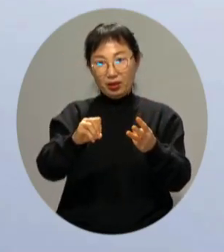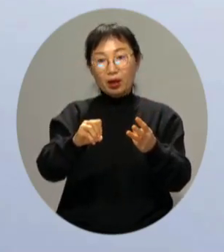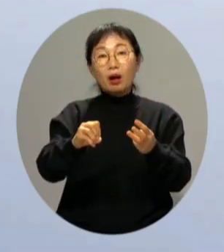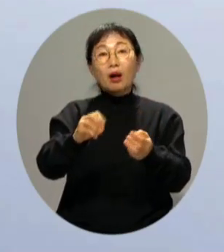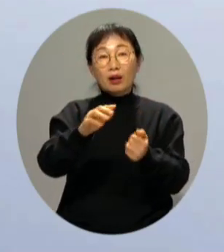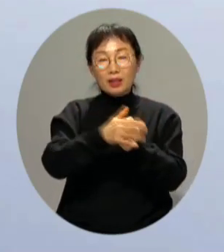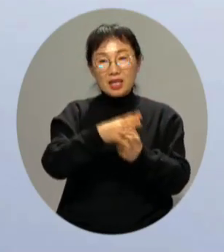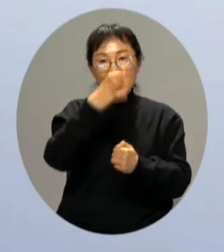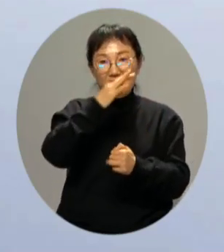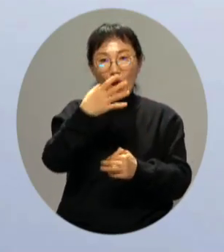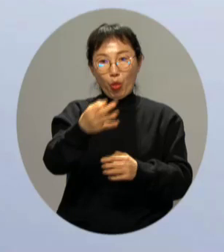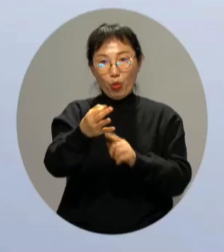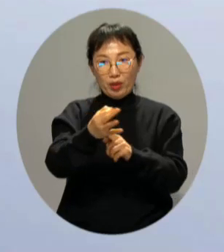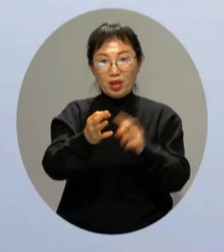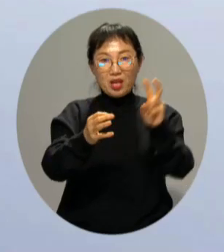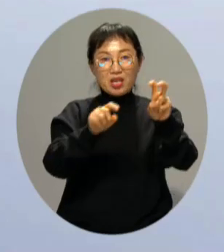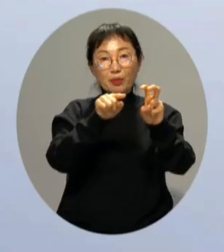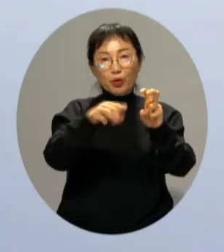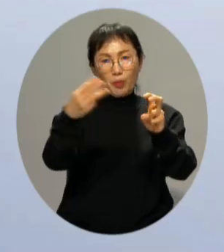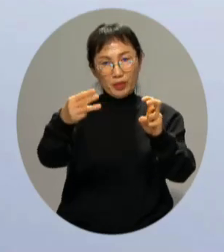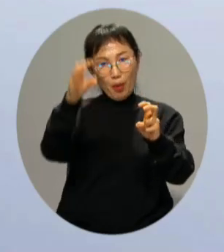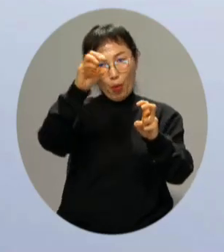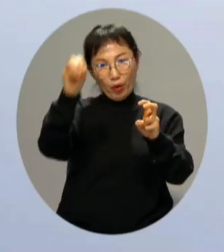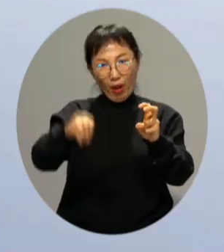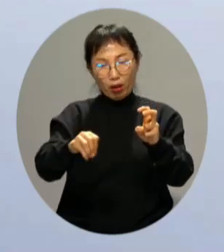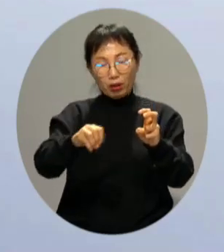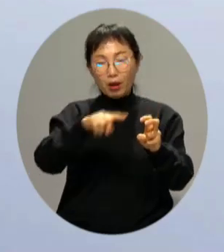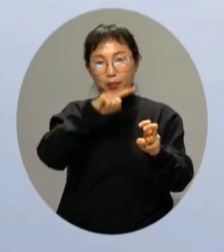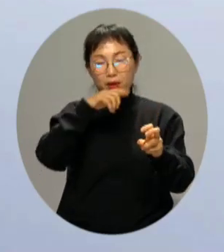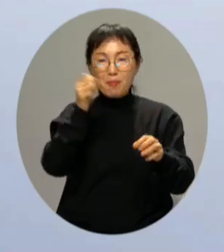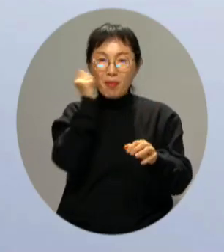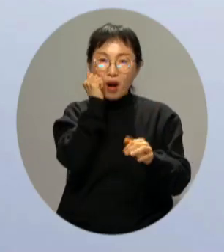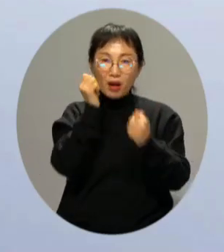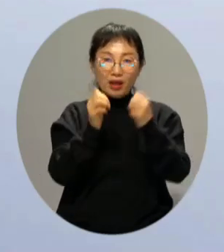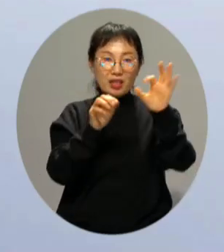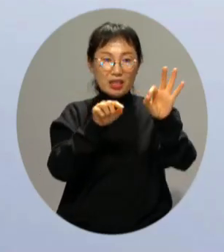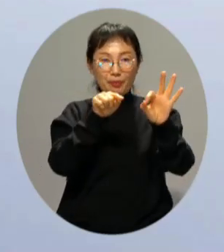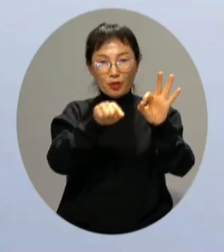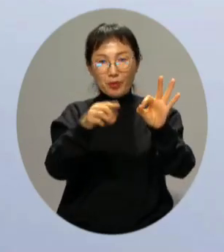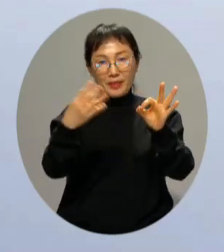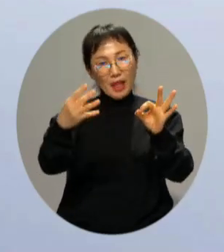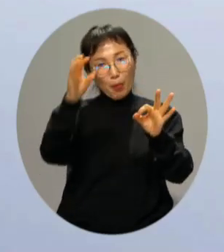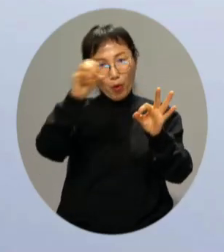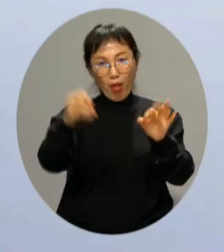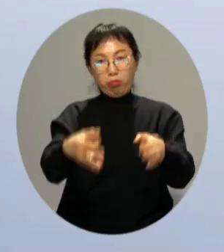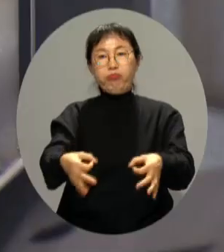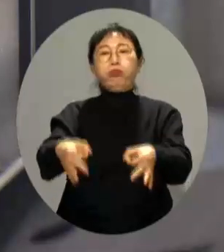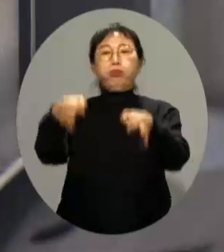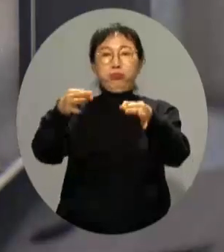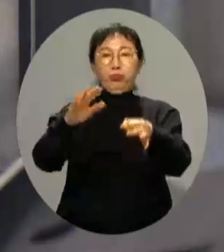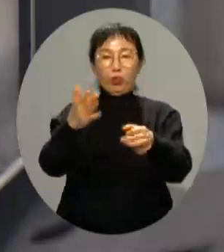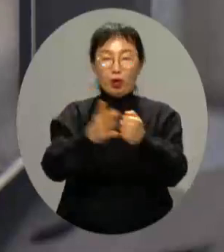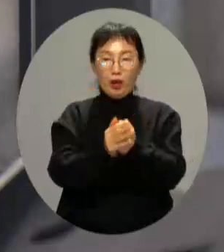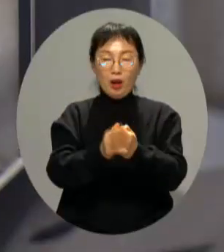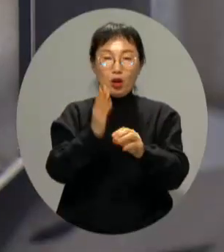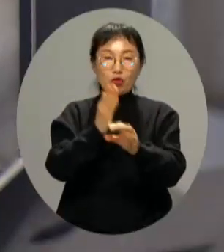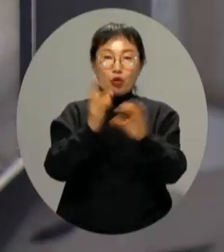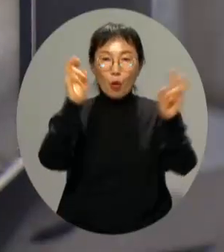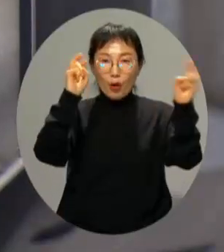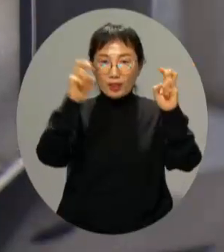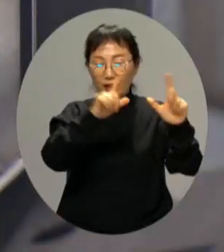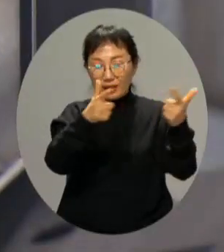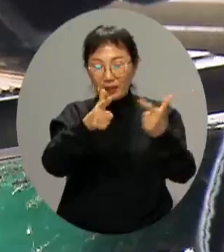반면이자 비용은 20.3% 총부채는 10.4%가 증가했습니다 중소기업들이